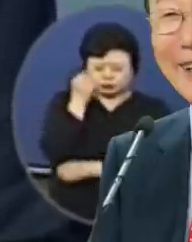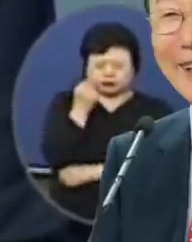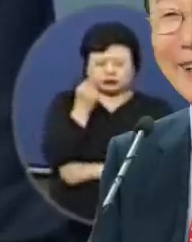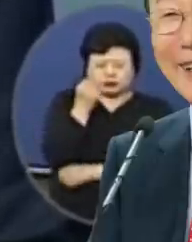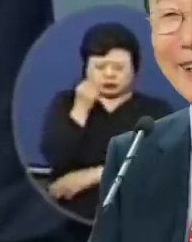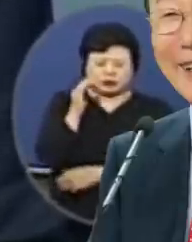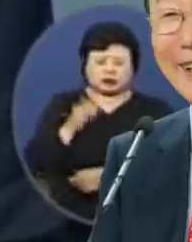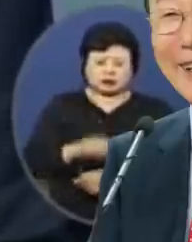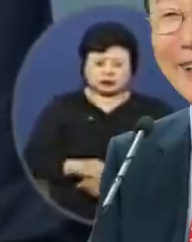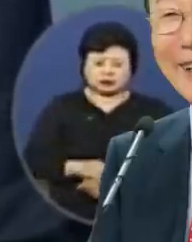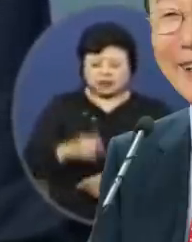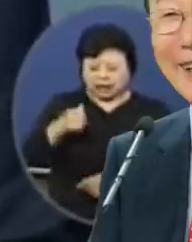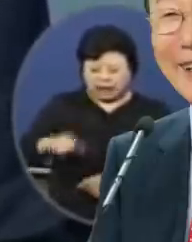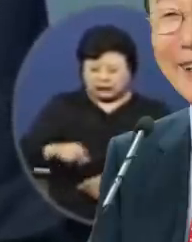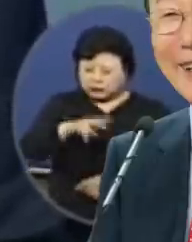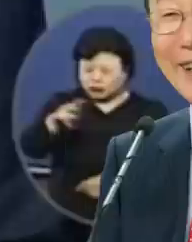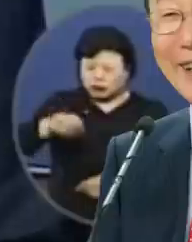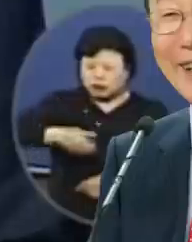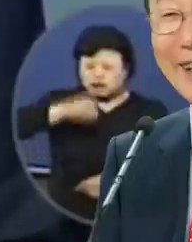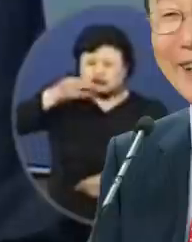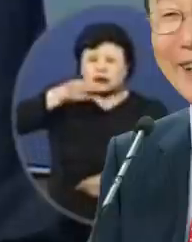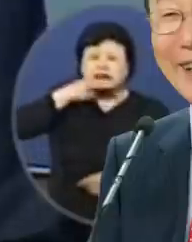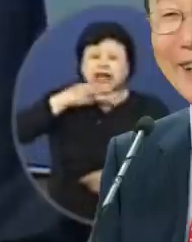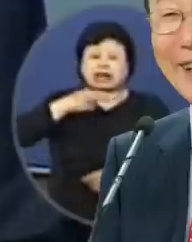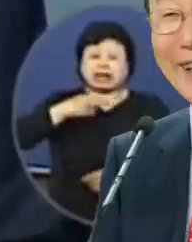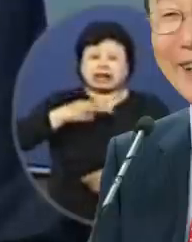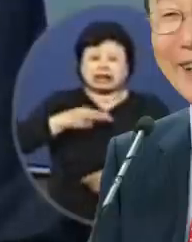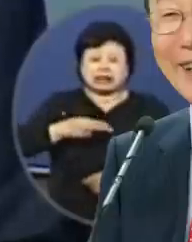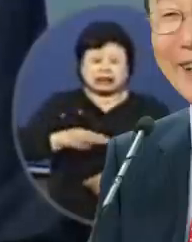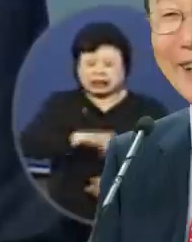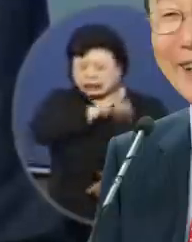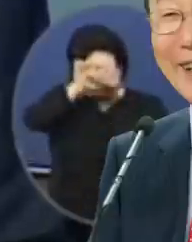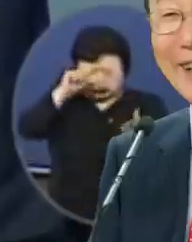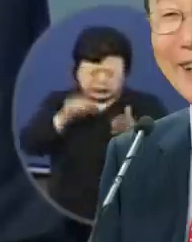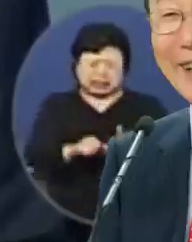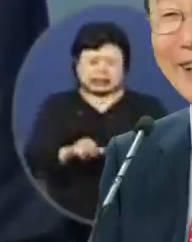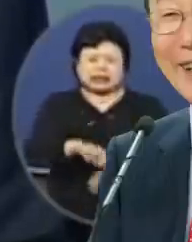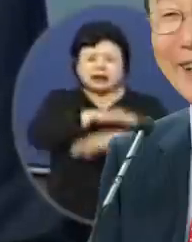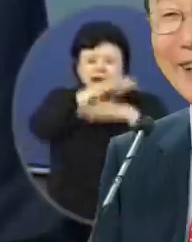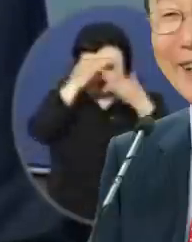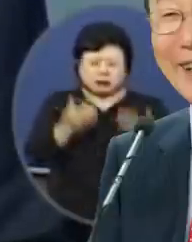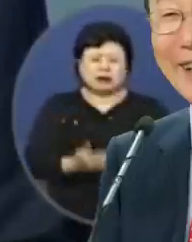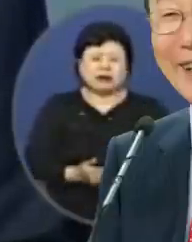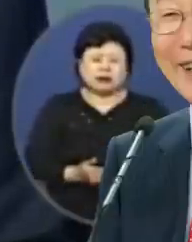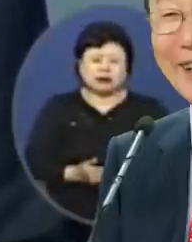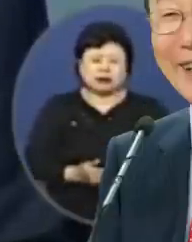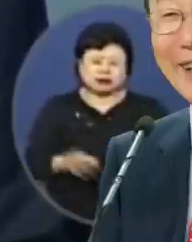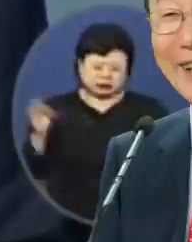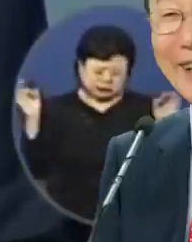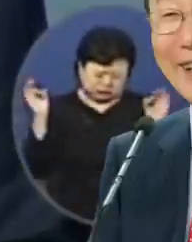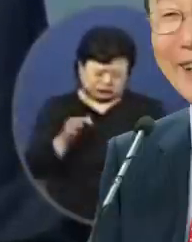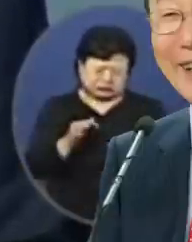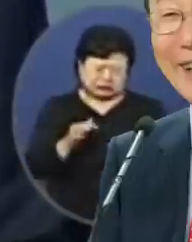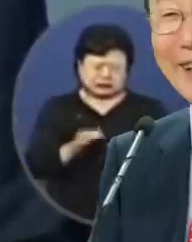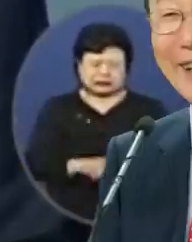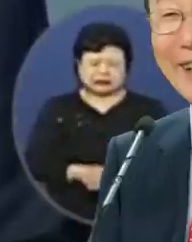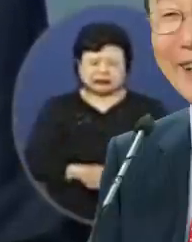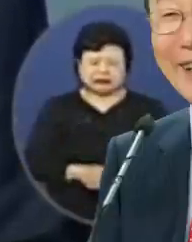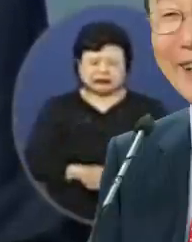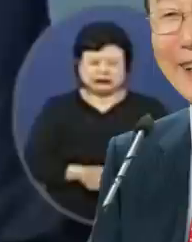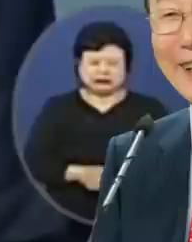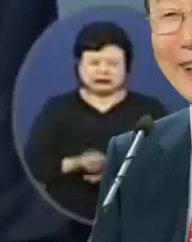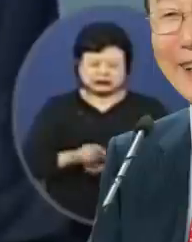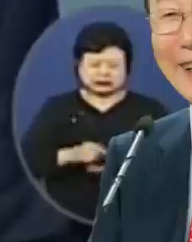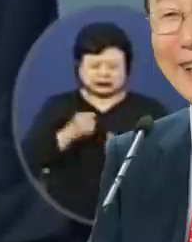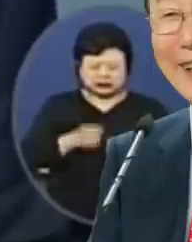나와서 매일같이 글을 보고 꿈은 아무데도 없다, 인생 일생 추풍나비같이 떨어지는 것이니까 그대로 적당히 살면